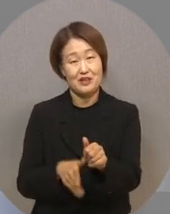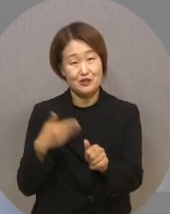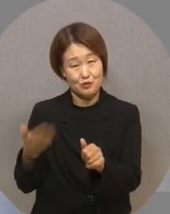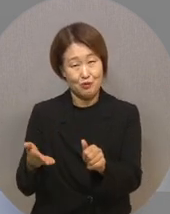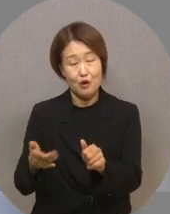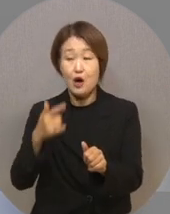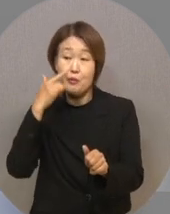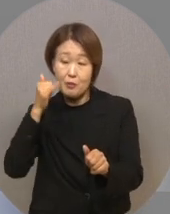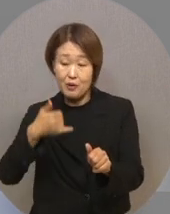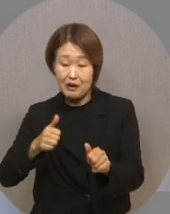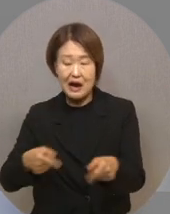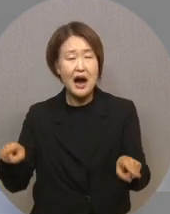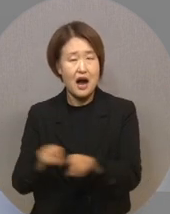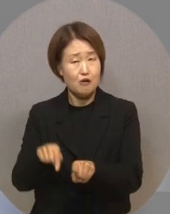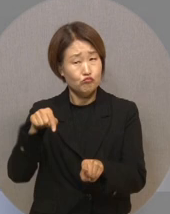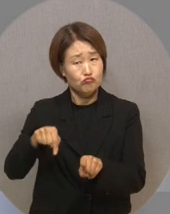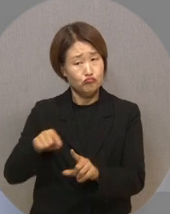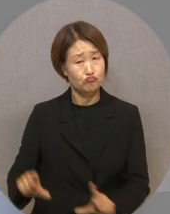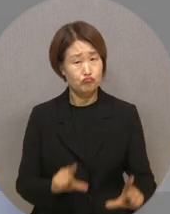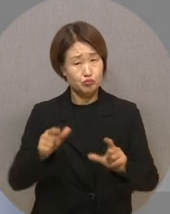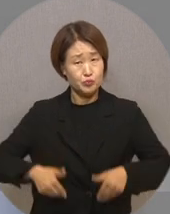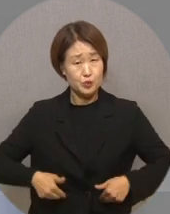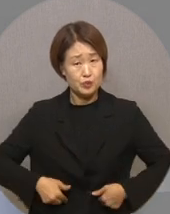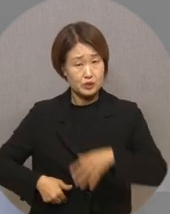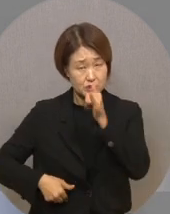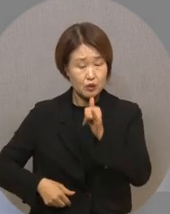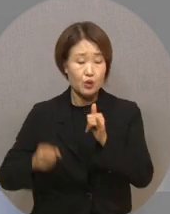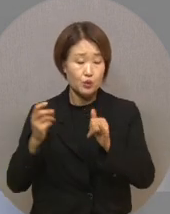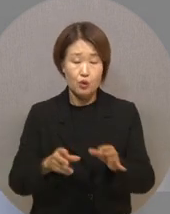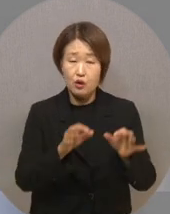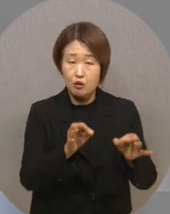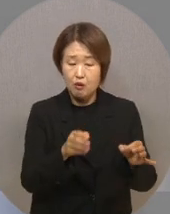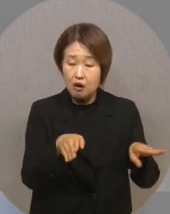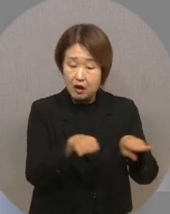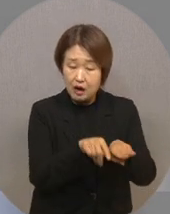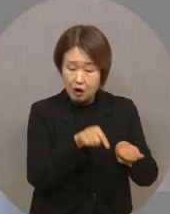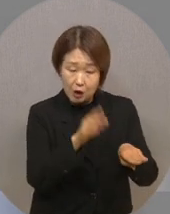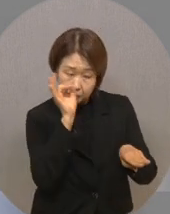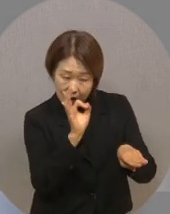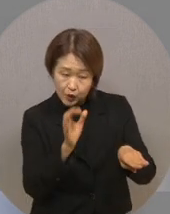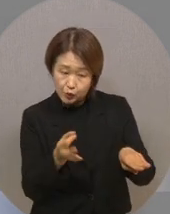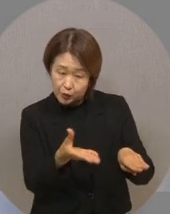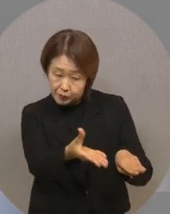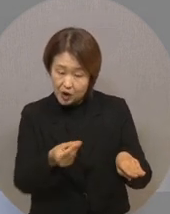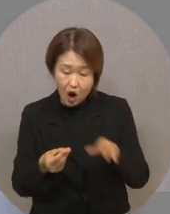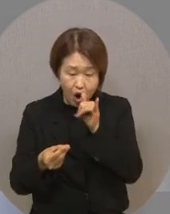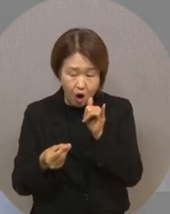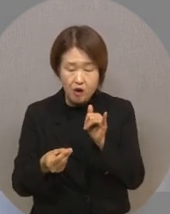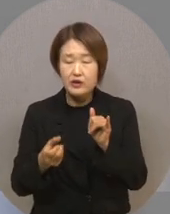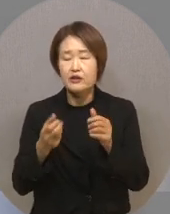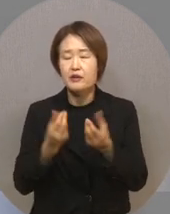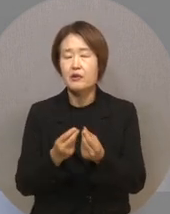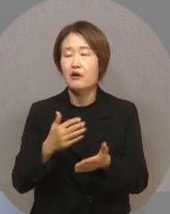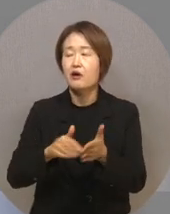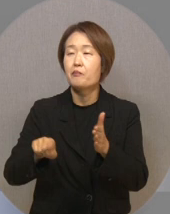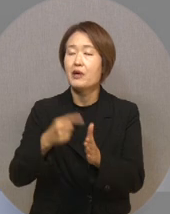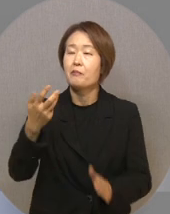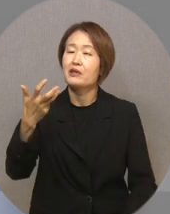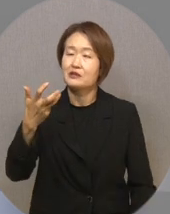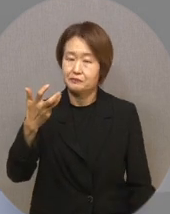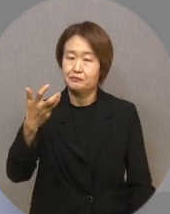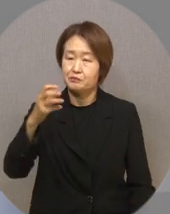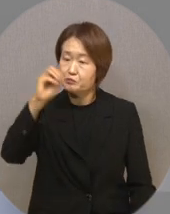두고 실 거주해야 하고 금융권에서 지역 내 전세자금을 대출받은 기준 중의 소득 180%